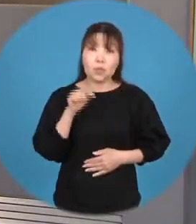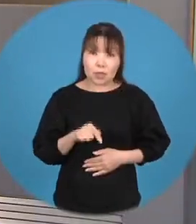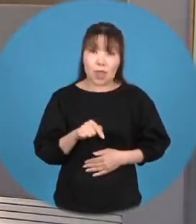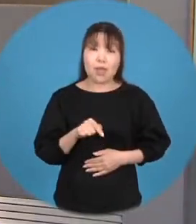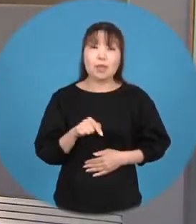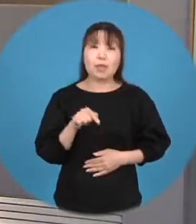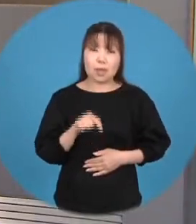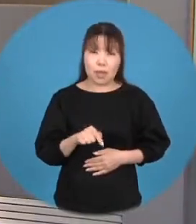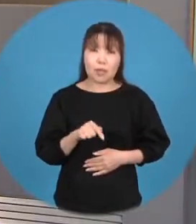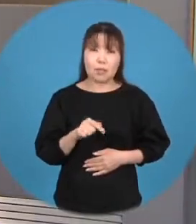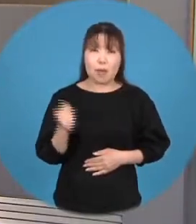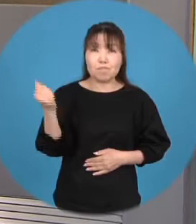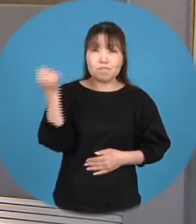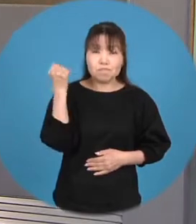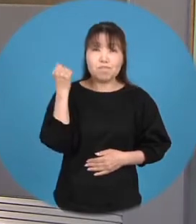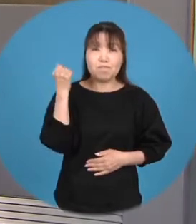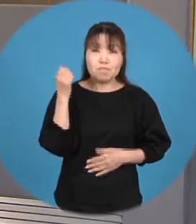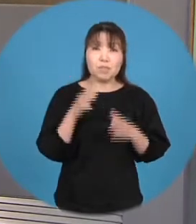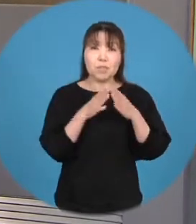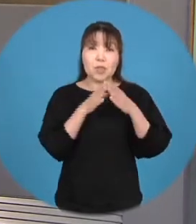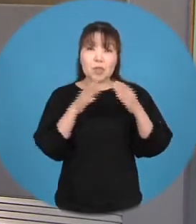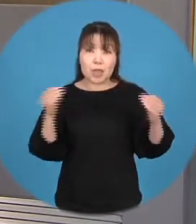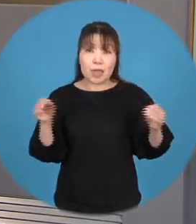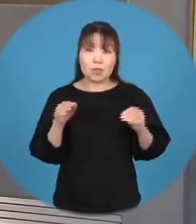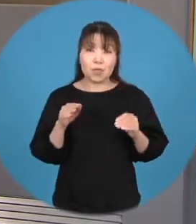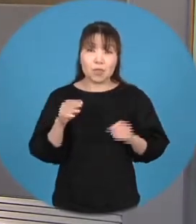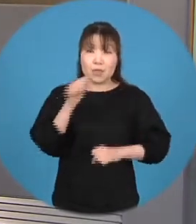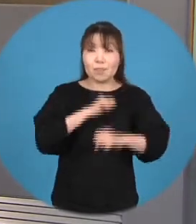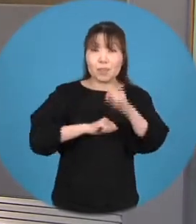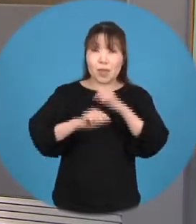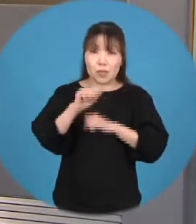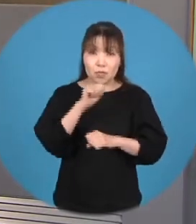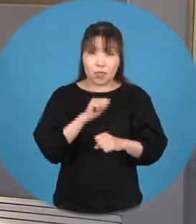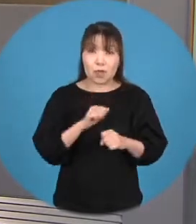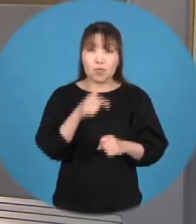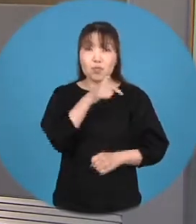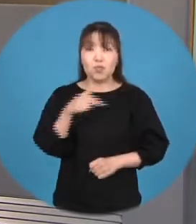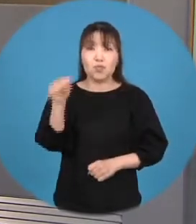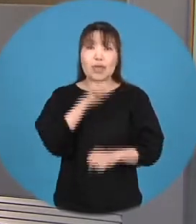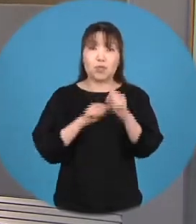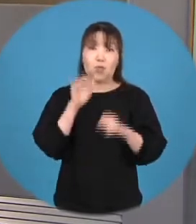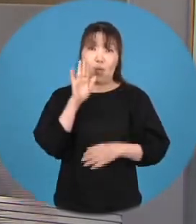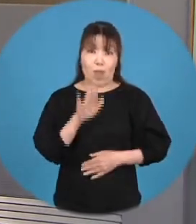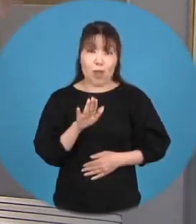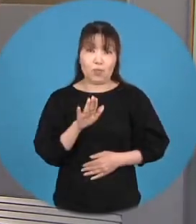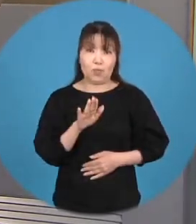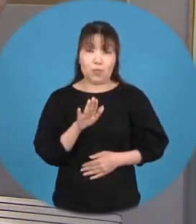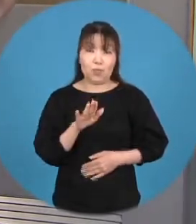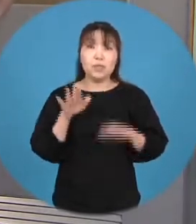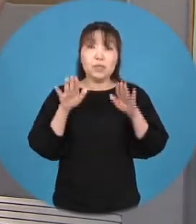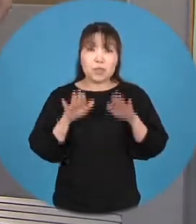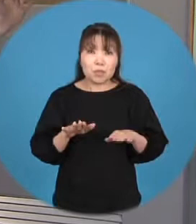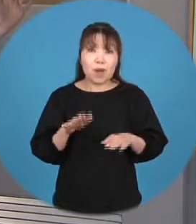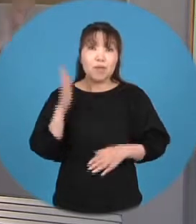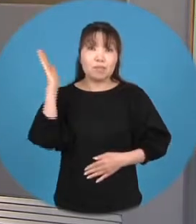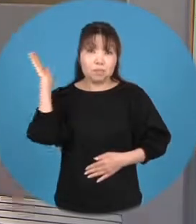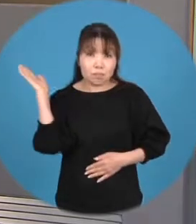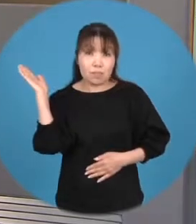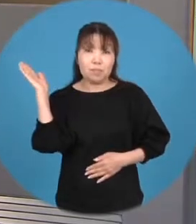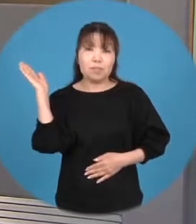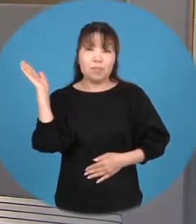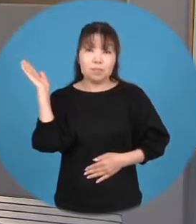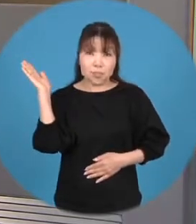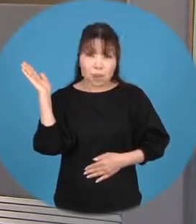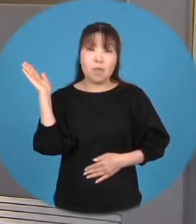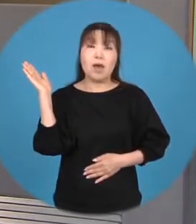には強豪として全国の舞台で活躍するある部活動があります。今こちらの部屋ではその